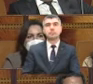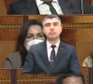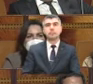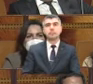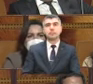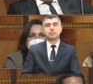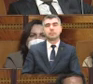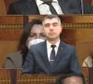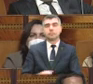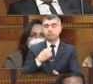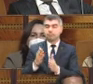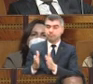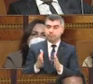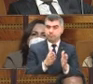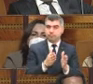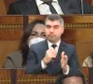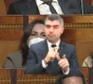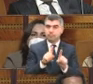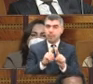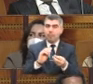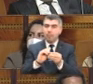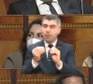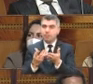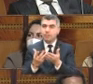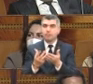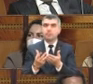غادي ننتقلوا من المشاكل اللي كتعانيها من طبيعة